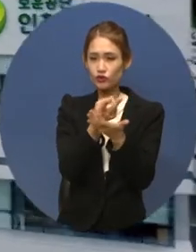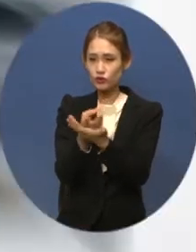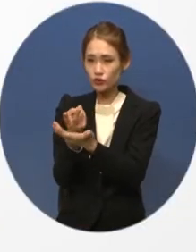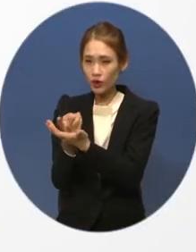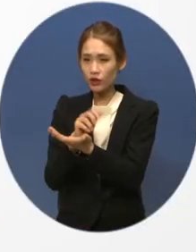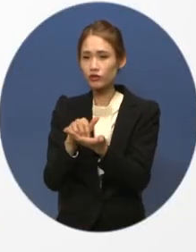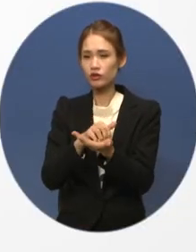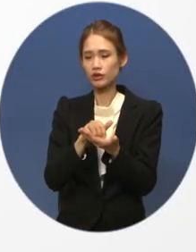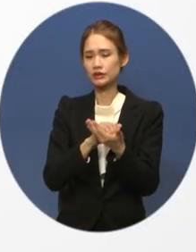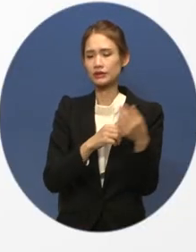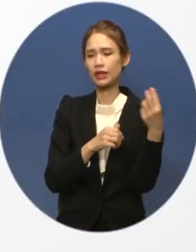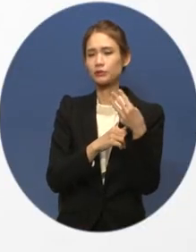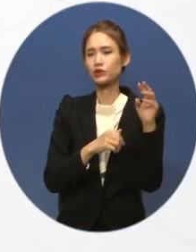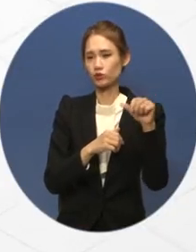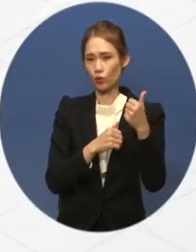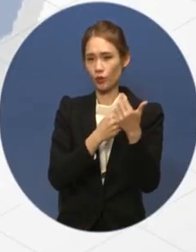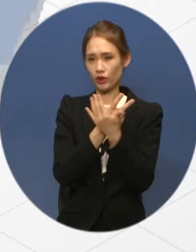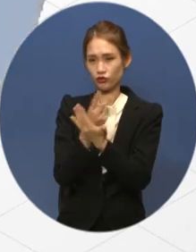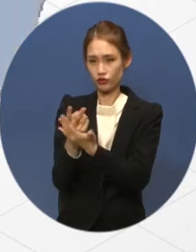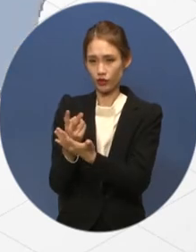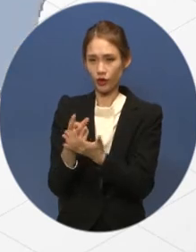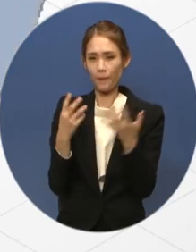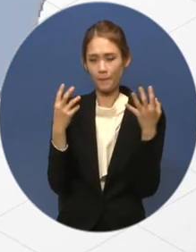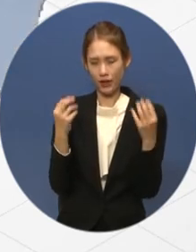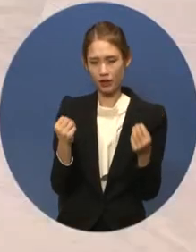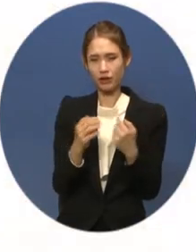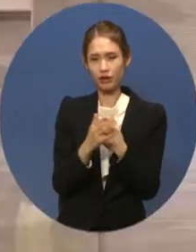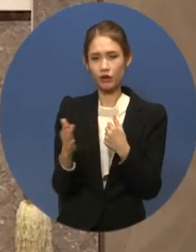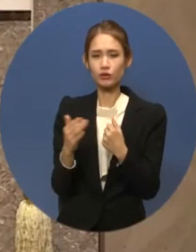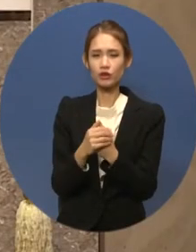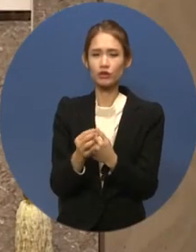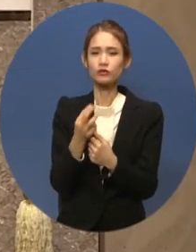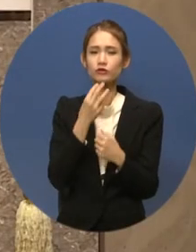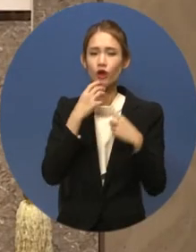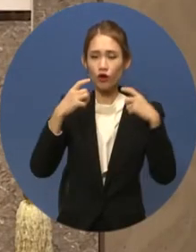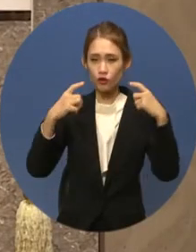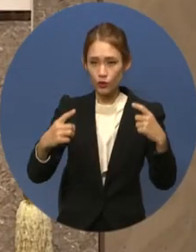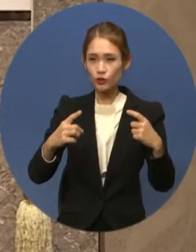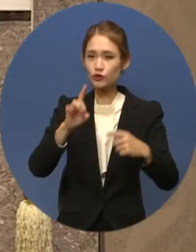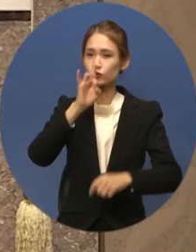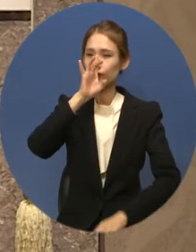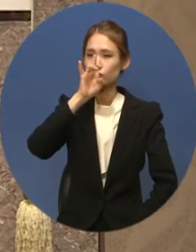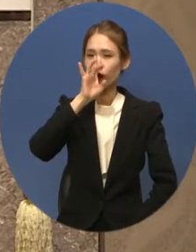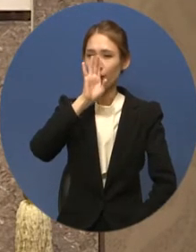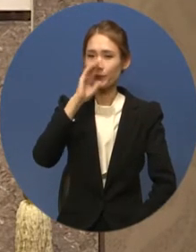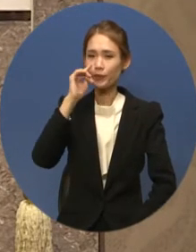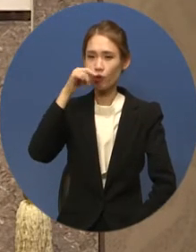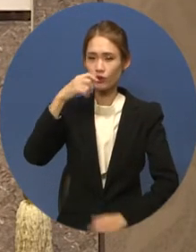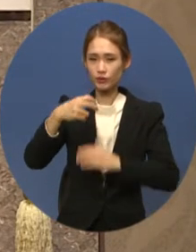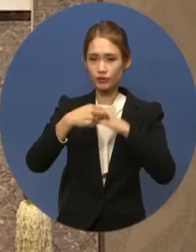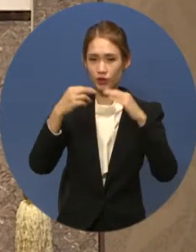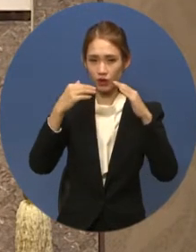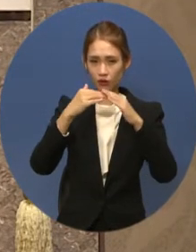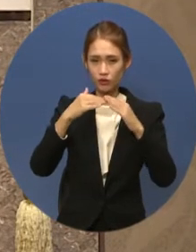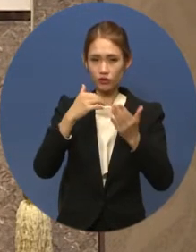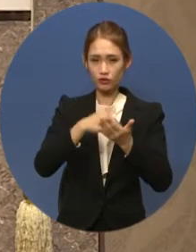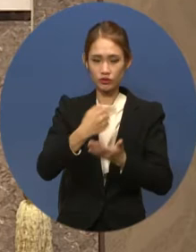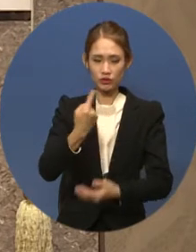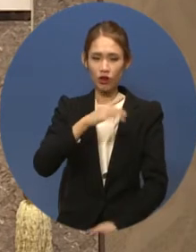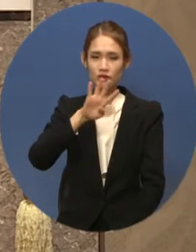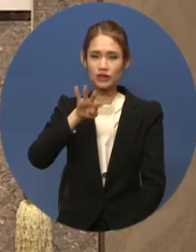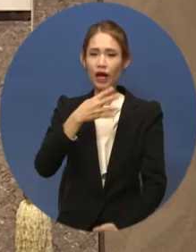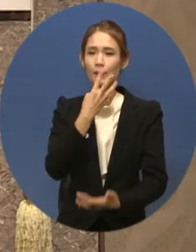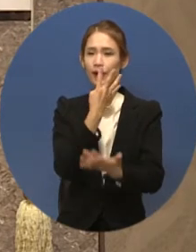니까 상당한 규모를 갖추고 있습니다 이제 서울에 있는 우리 중앙고 명 같은 경우에는 1400 병상 규모